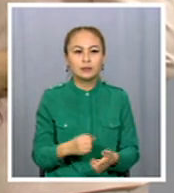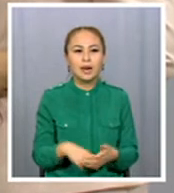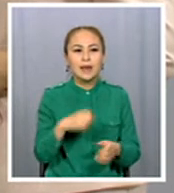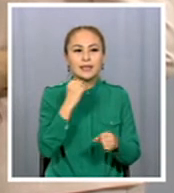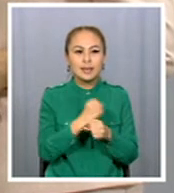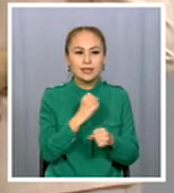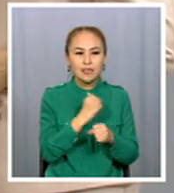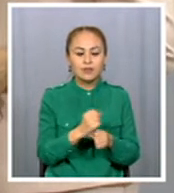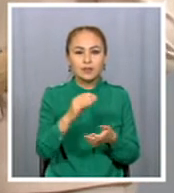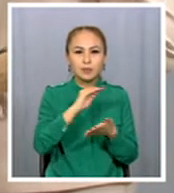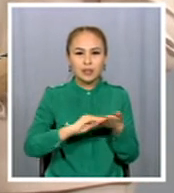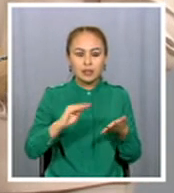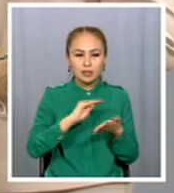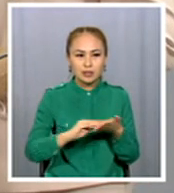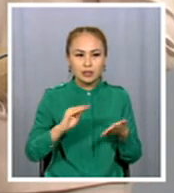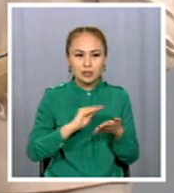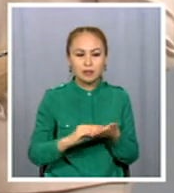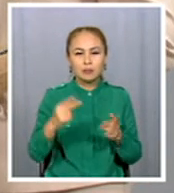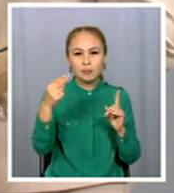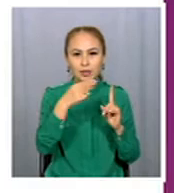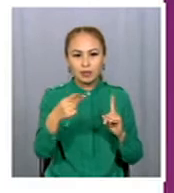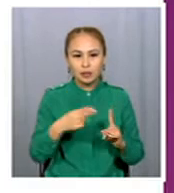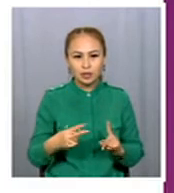Составьте и запишите предложение.